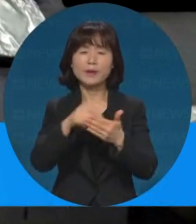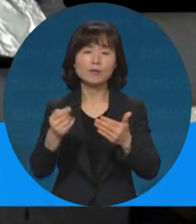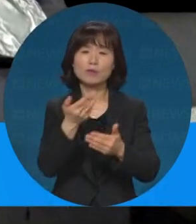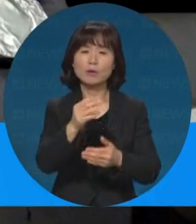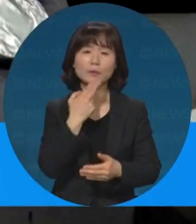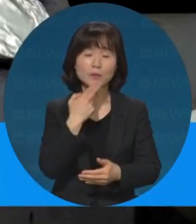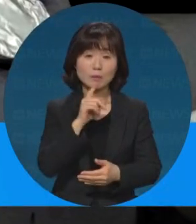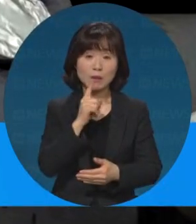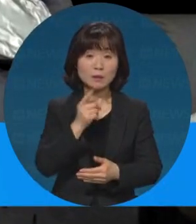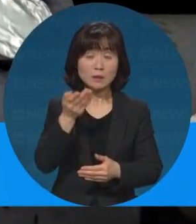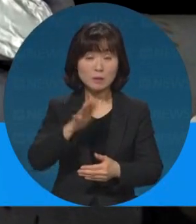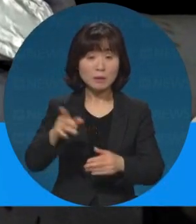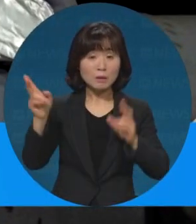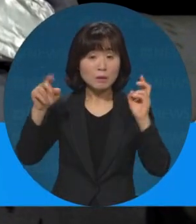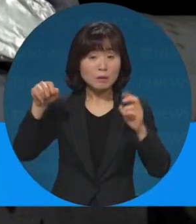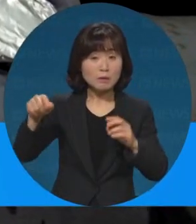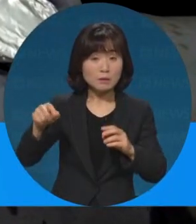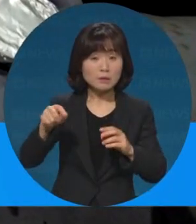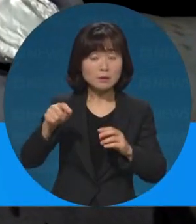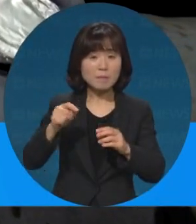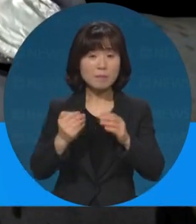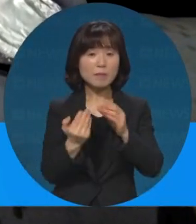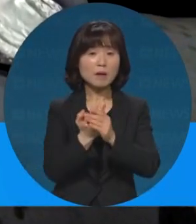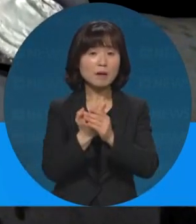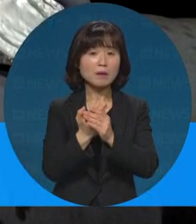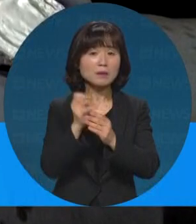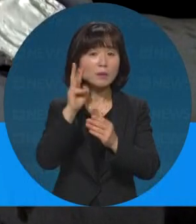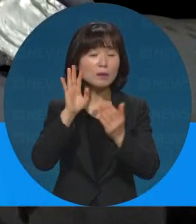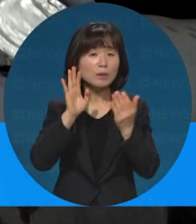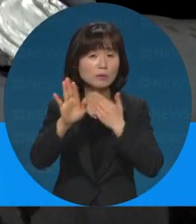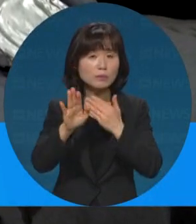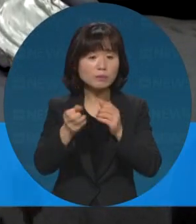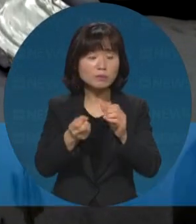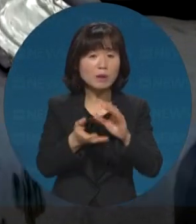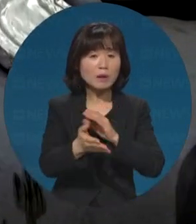업체는 사고 발생 후 3개월이 지나서야 누출 사실을 알린 이유는 설명하지 않았습니다.